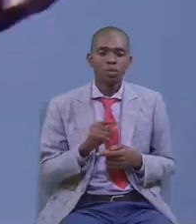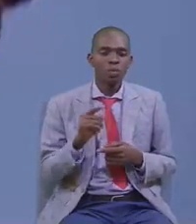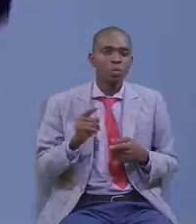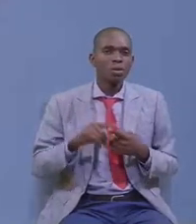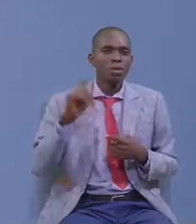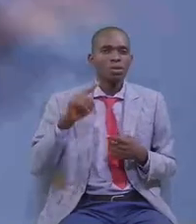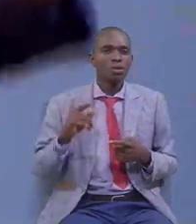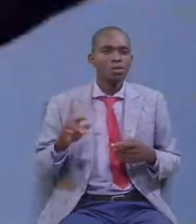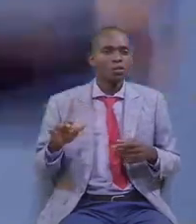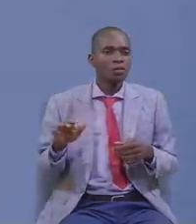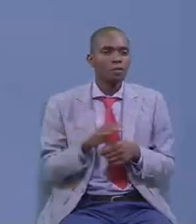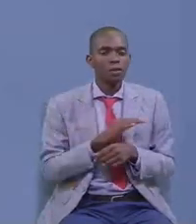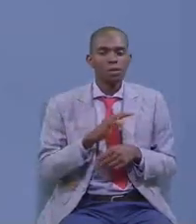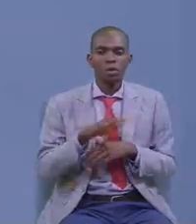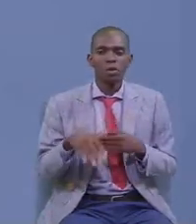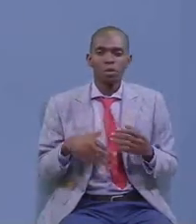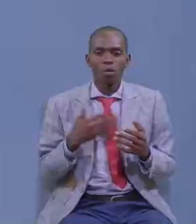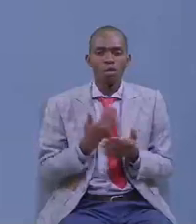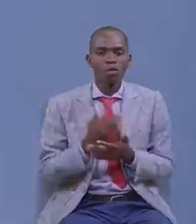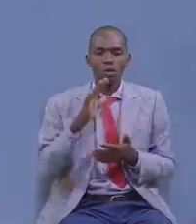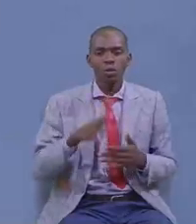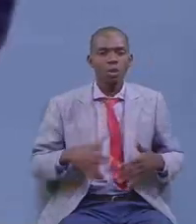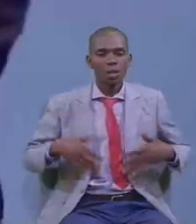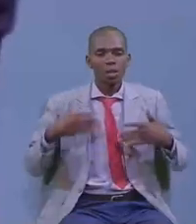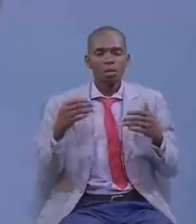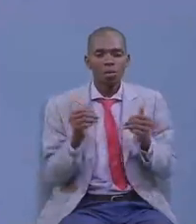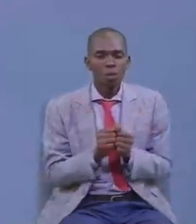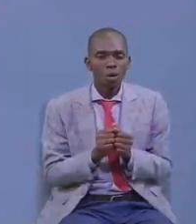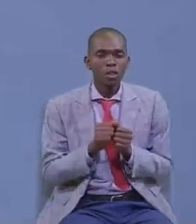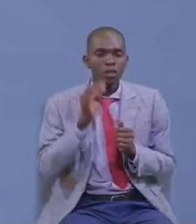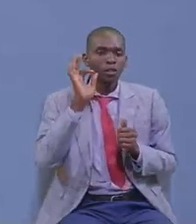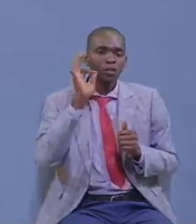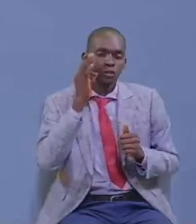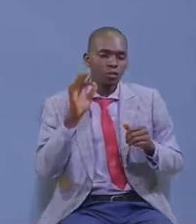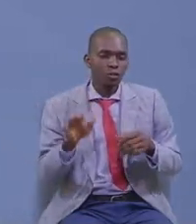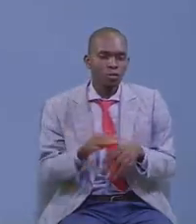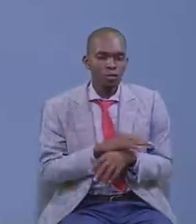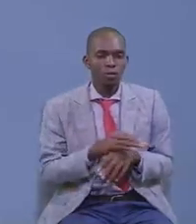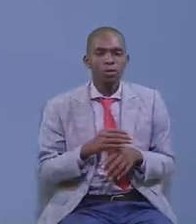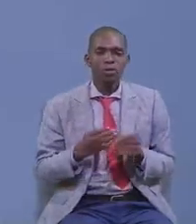Quand tu remplis ton jour, chaque jour d'activité productive,